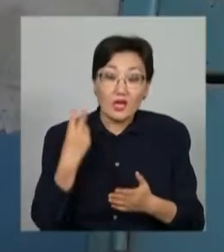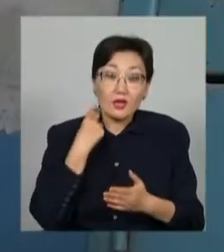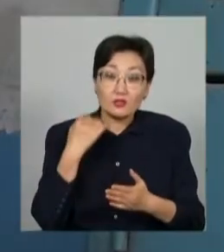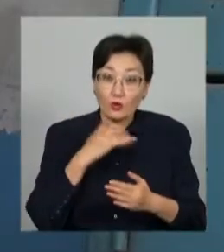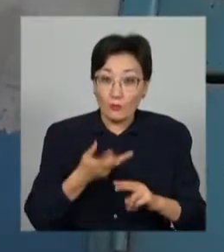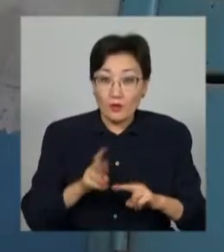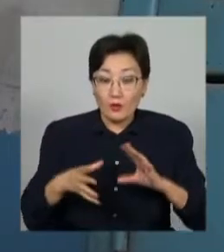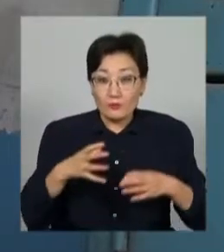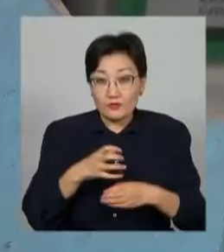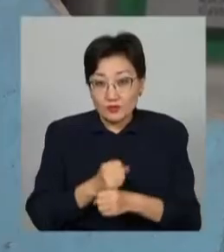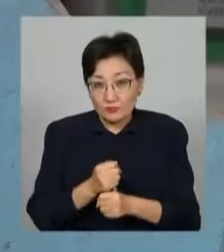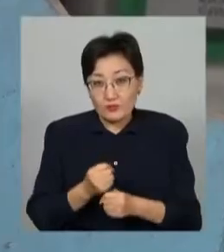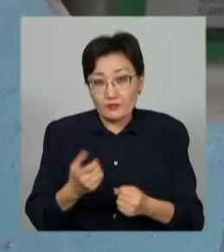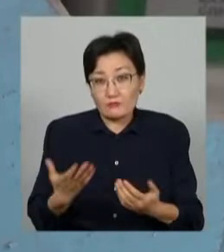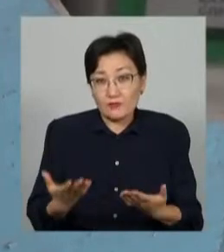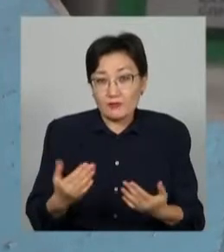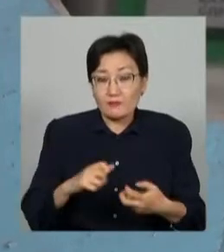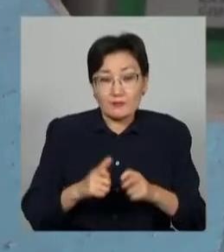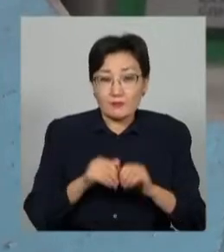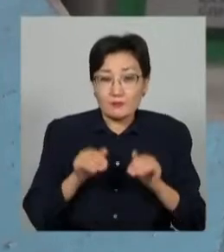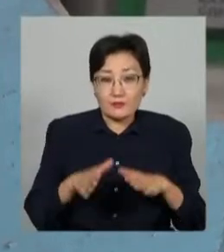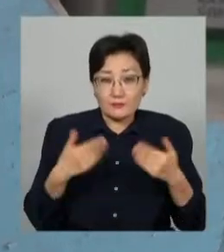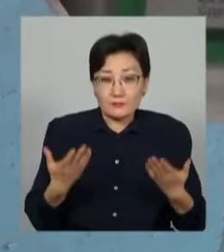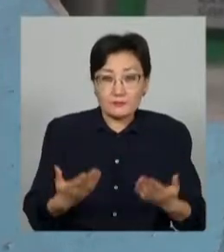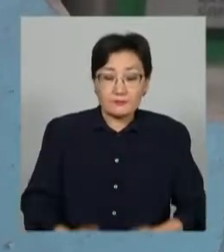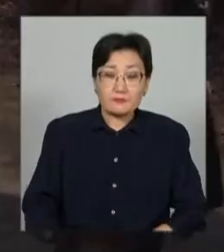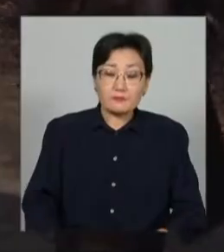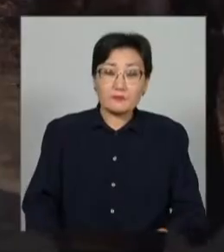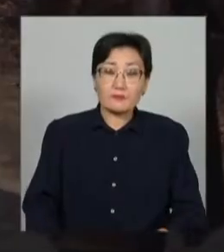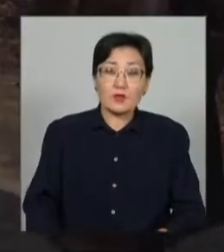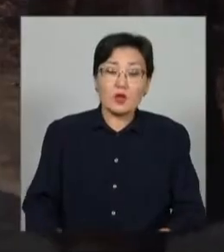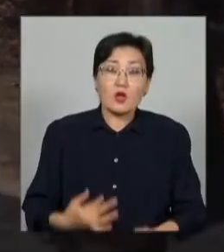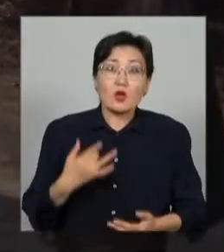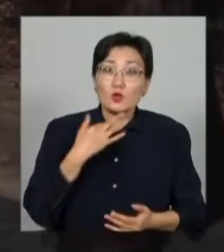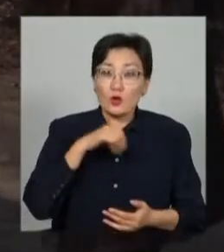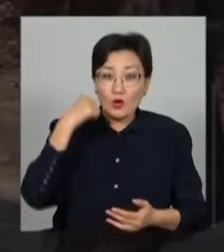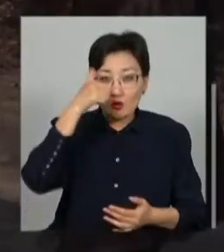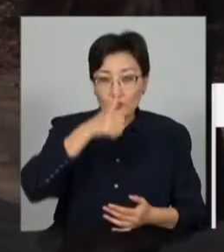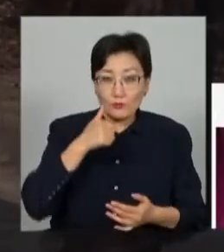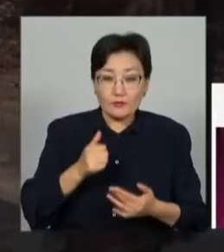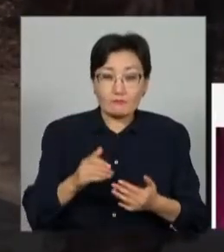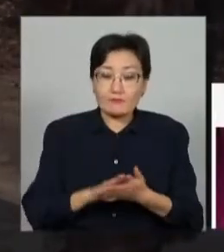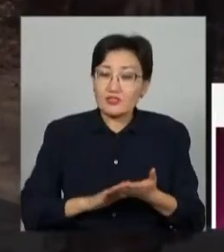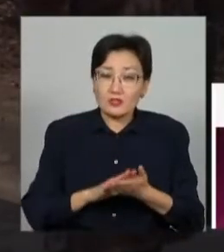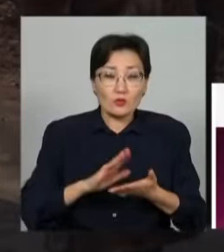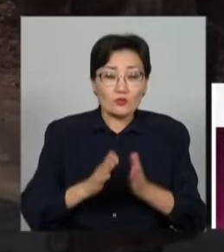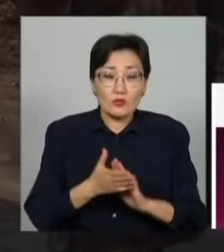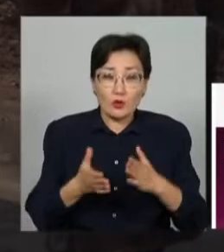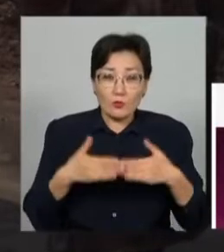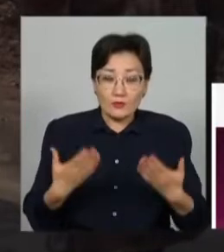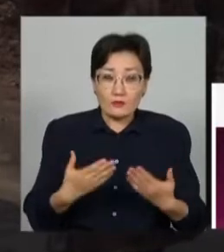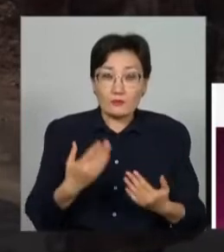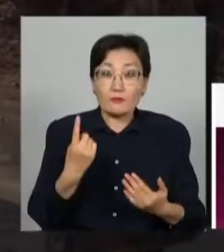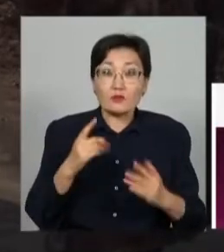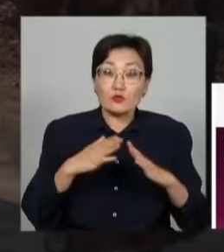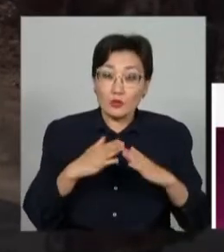Қысқасы, былай тартсам өгіз өледі, былай тартсам арба сынады деп налиды. Қанша жыл бойы? ешқандай условия жоқ. Жалғыз үй қалды